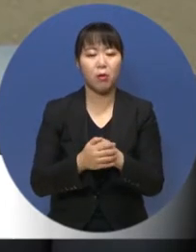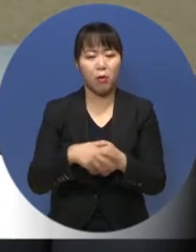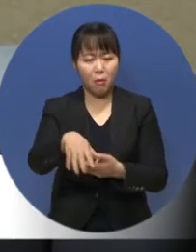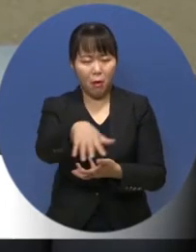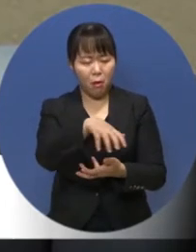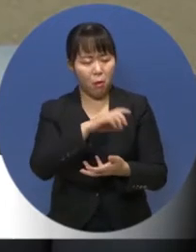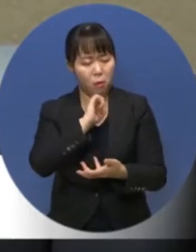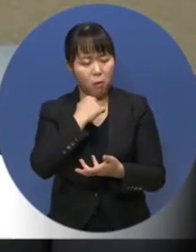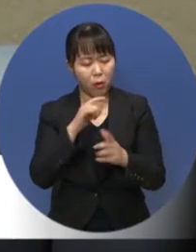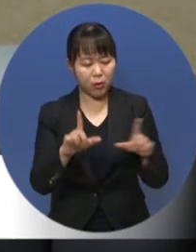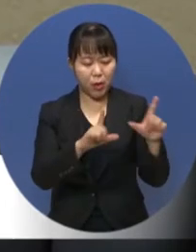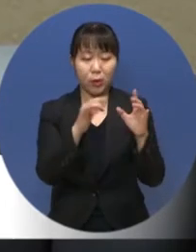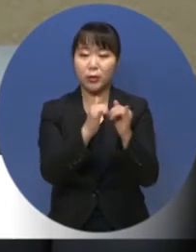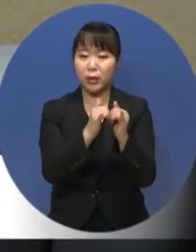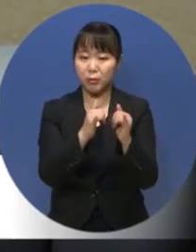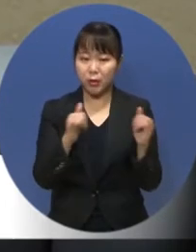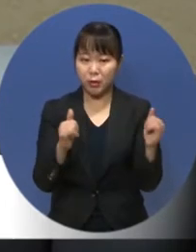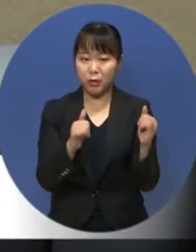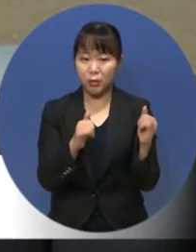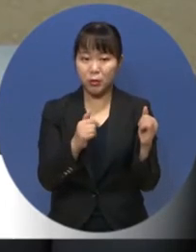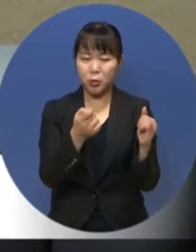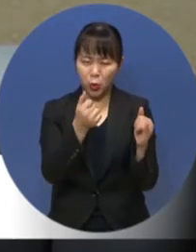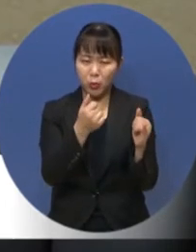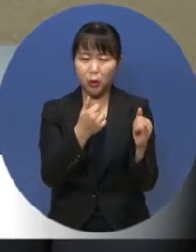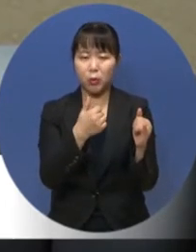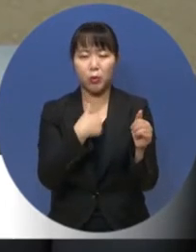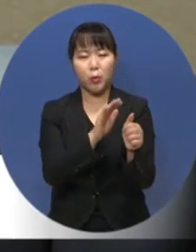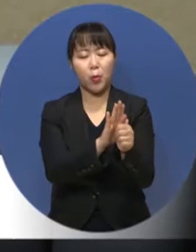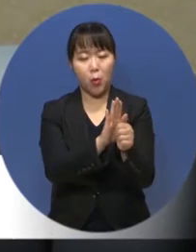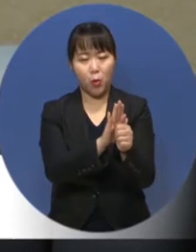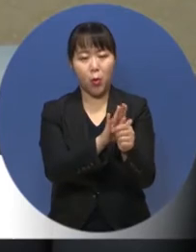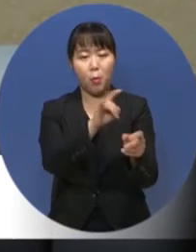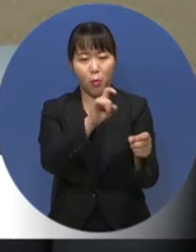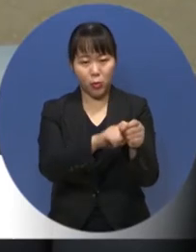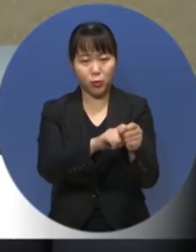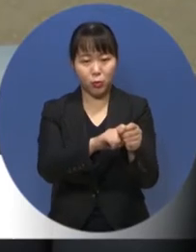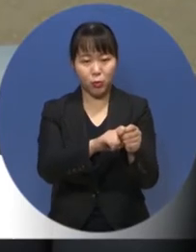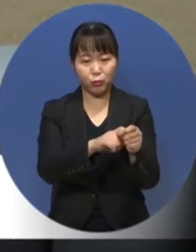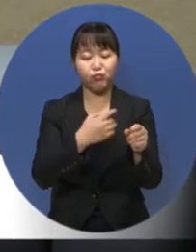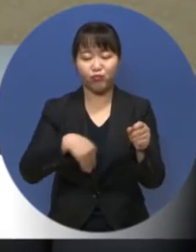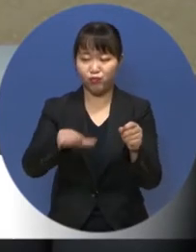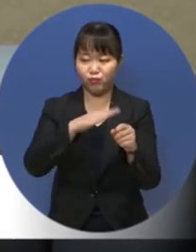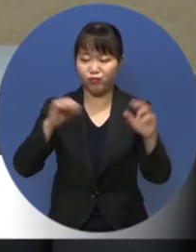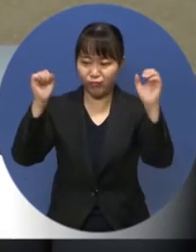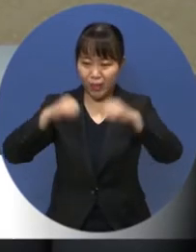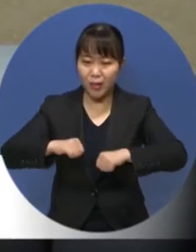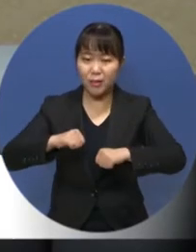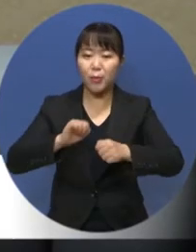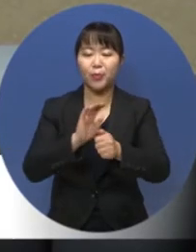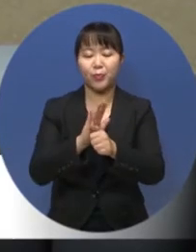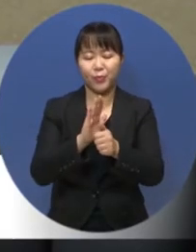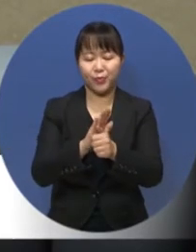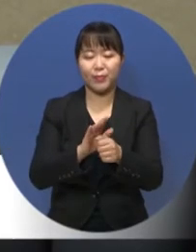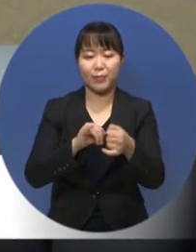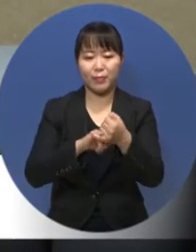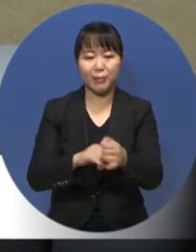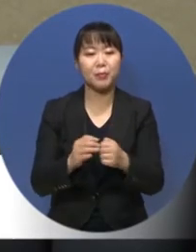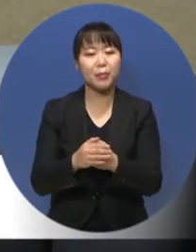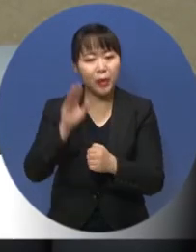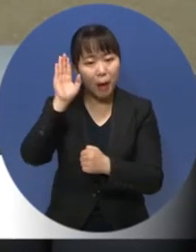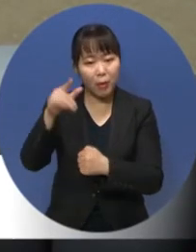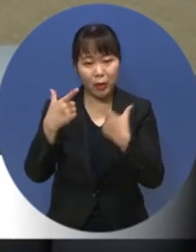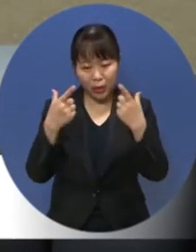어렵게 생계를 유지하시는 분들한테 조금이라도 도움이 되고자 이렇게 저희가 기꺼이 승낙을 했습니다.